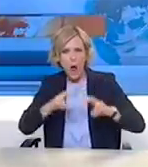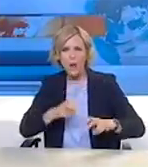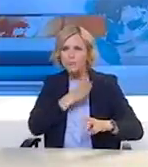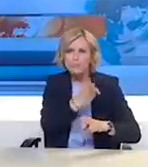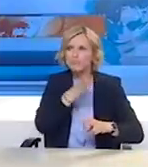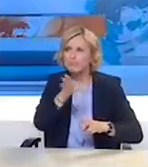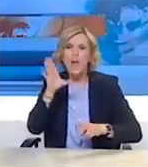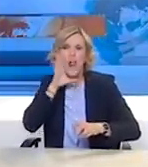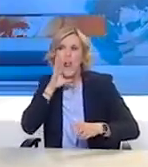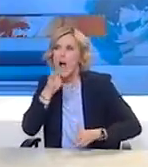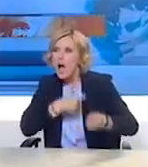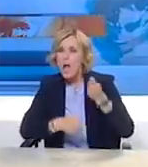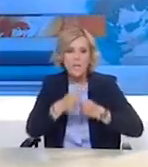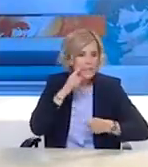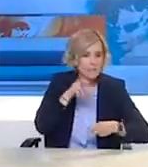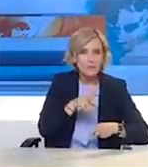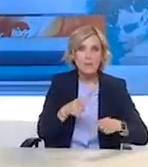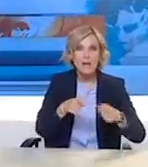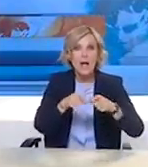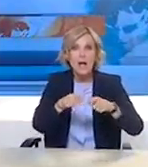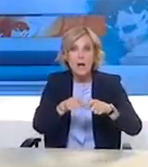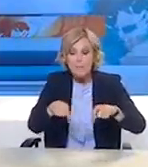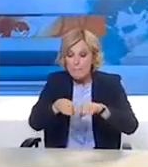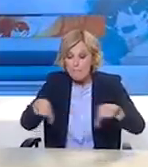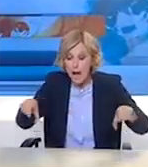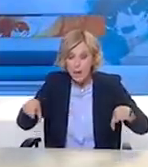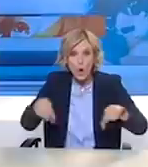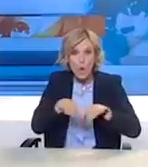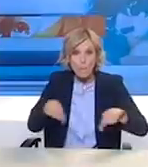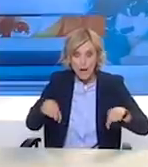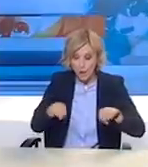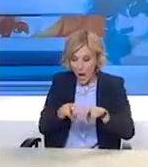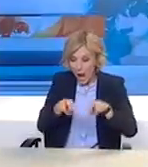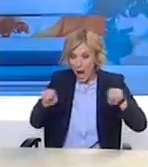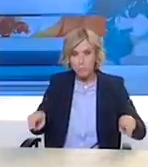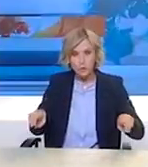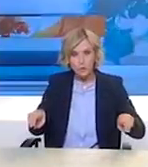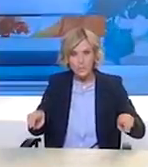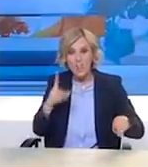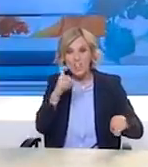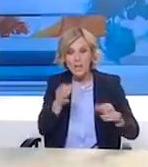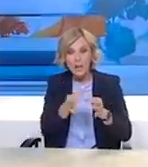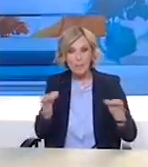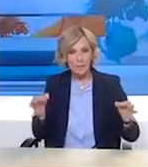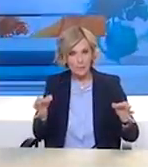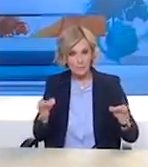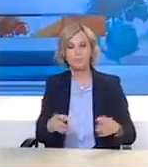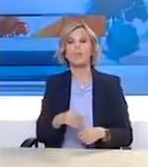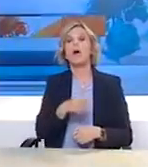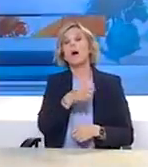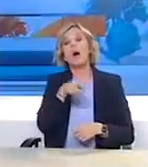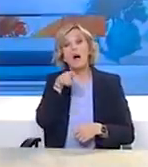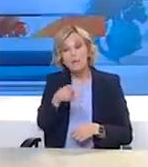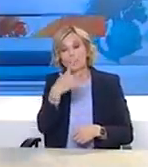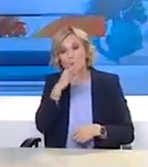αγορές και να σας ενημερώσω ότι λόγω μη τήρησης των προβλεπόμενων κανόνων δημόσιας υγείας αναστέλλονται για 10 ημέρες 4